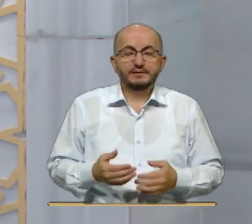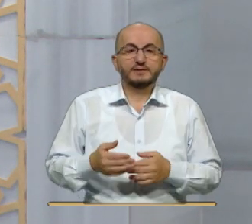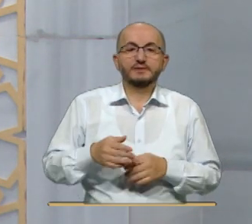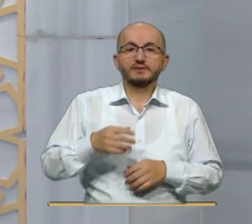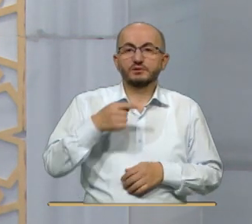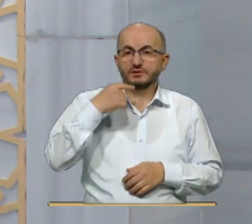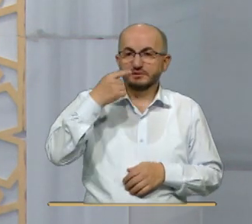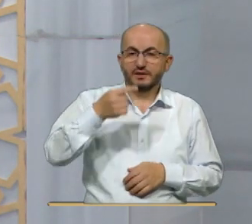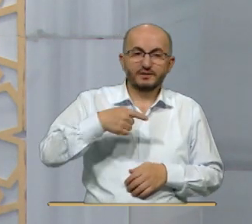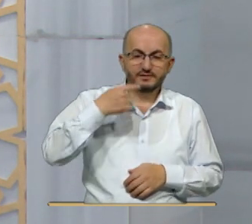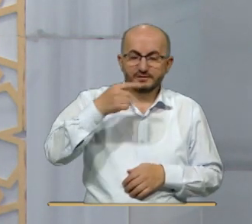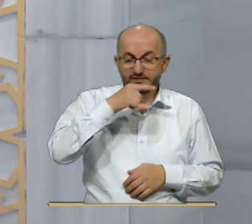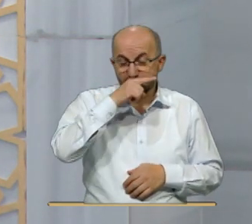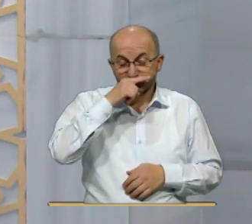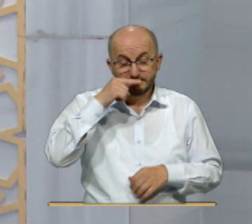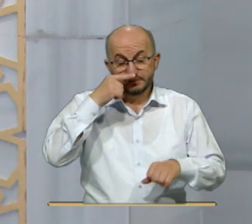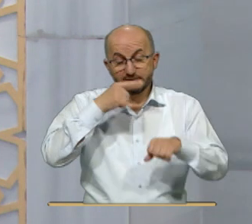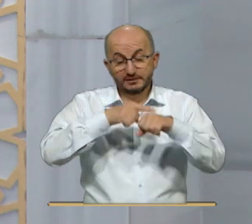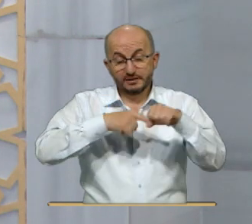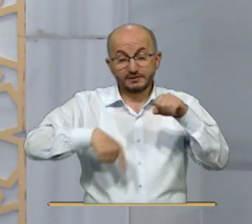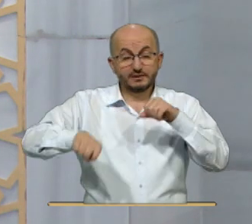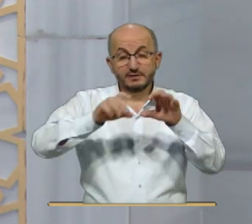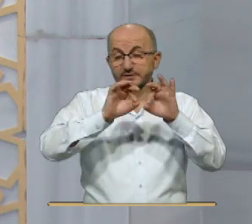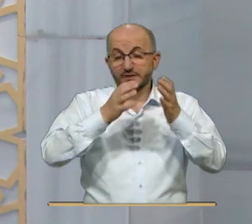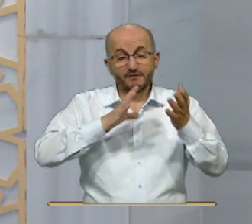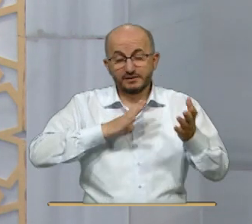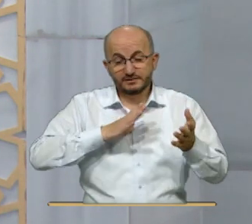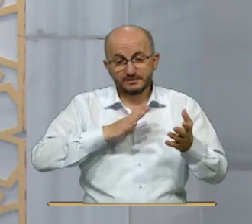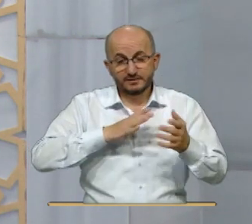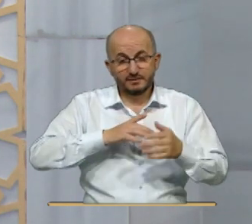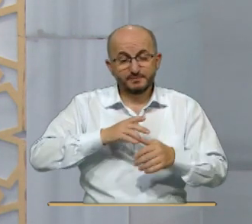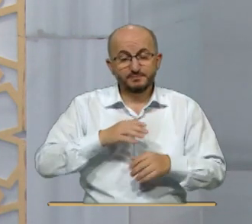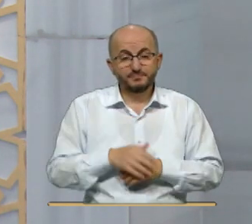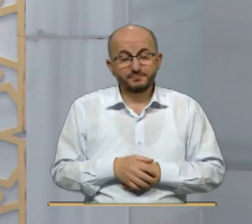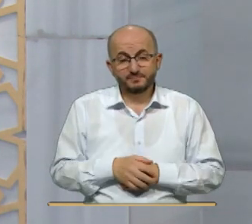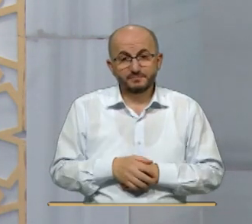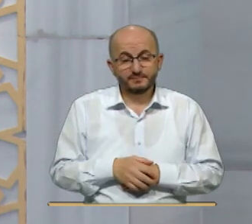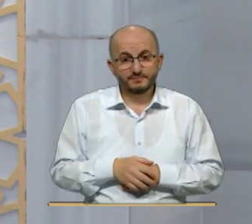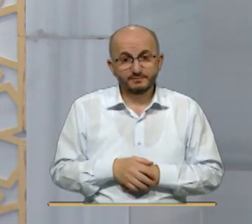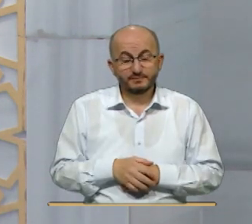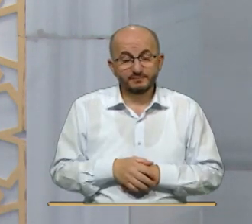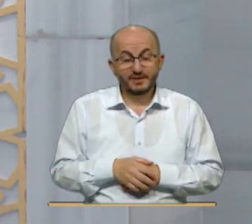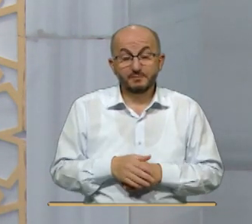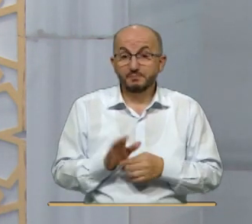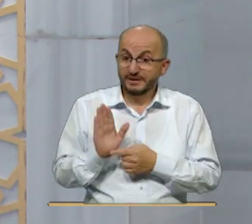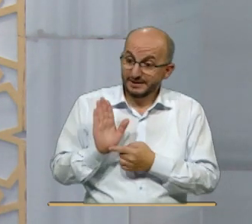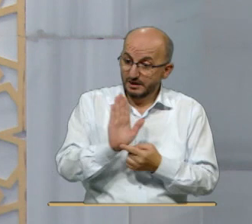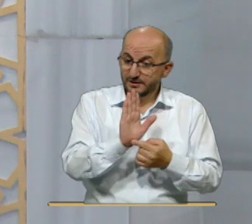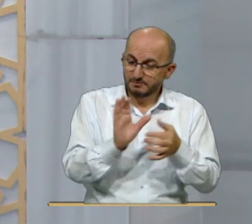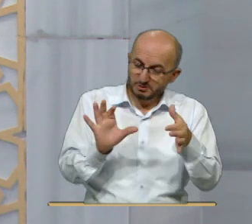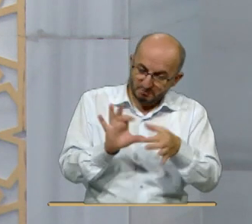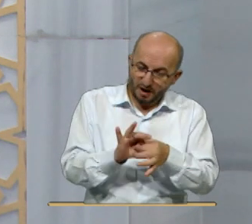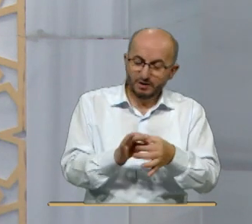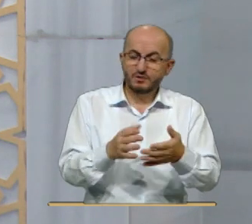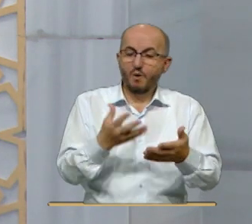iddia ettiğiniz, inandığınız ne varsa gerekçeli olsun. bir mesnede dayansın,